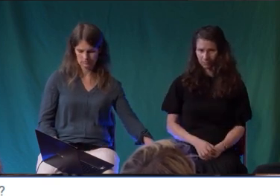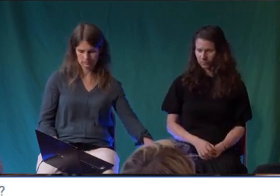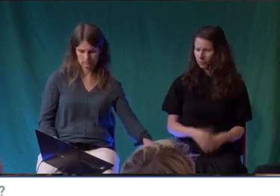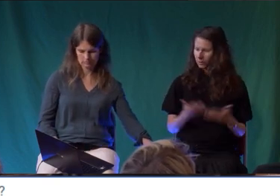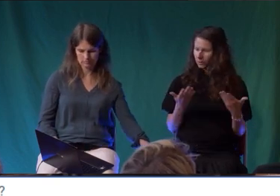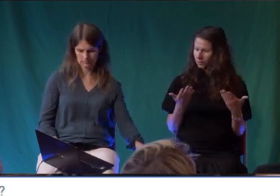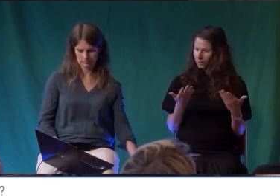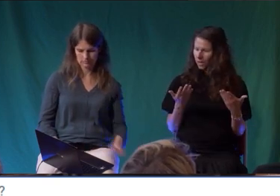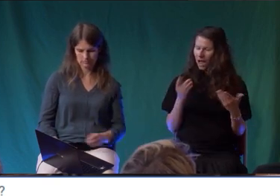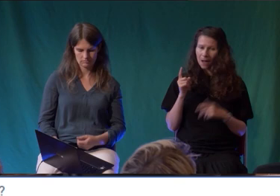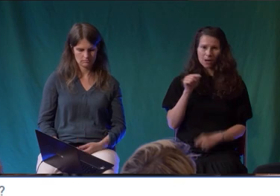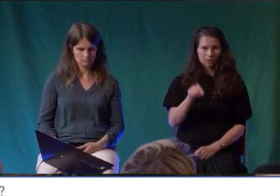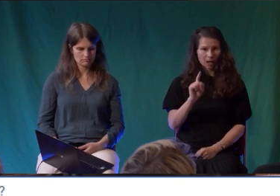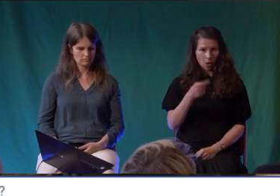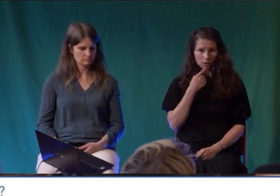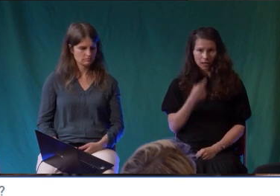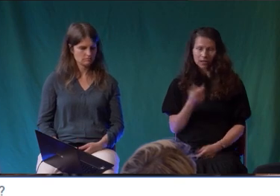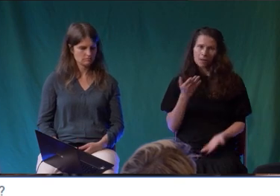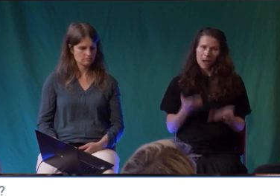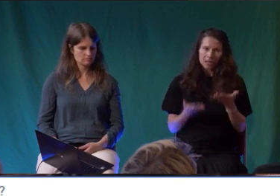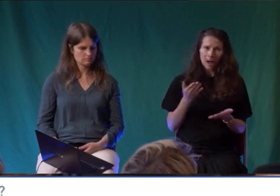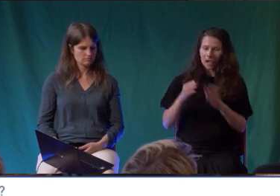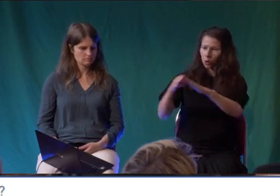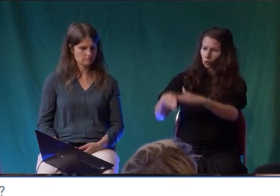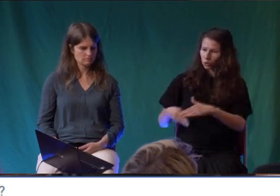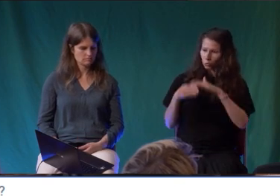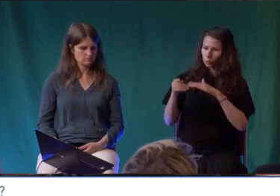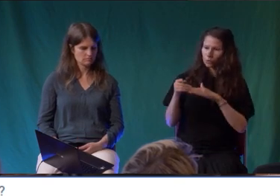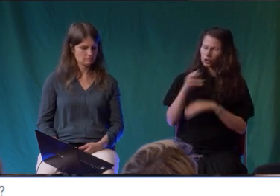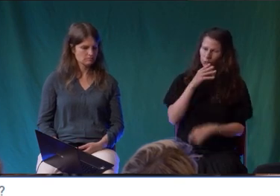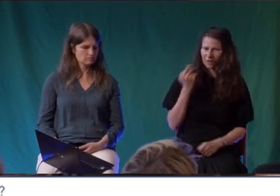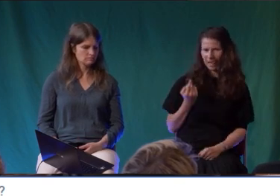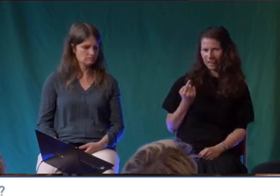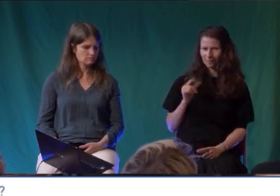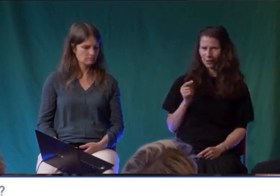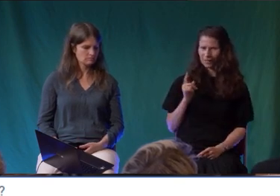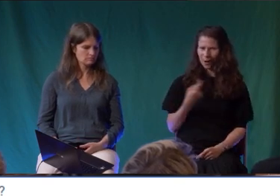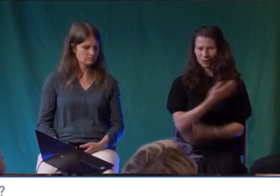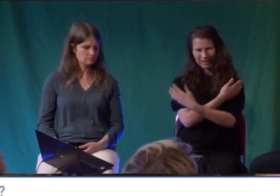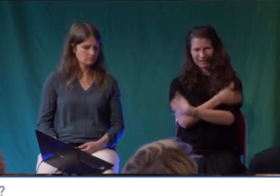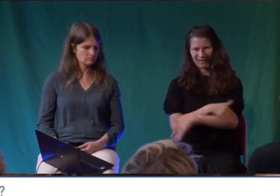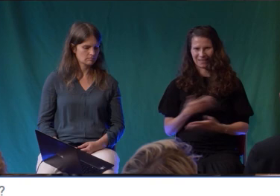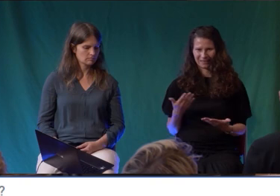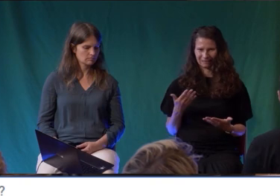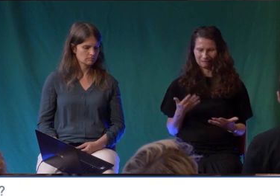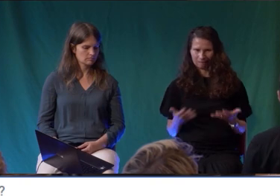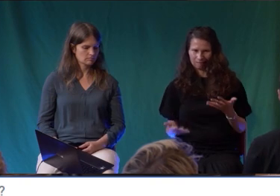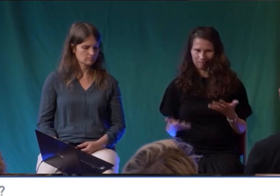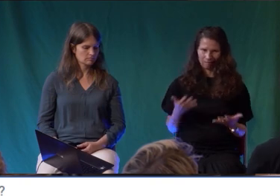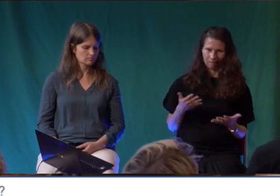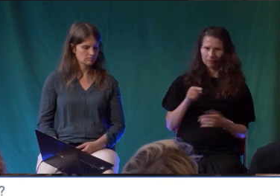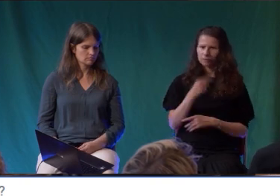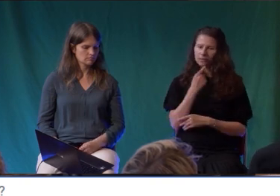beschreiben sie aber auch dass ihnen manchmal die Unterstützung zu viel ist also auch da sind sie sehr hin und hergerissen und sagen dann wieder wir brauchen mehr